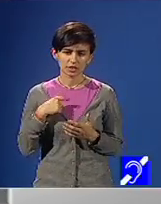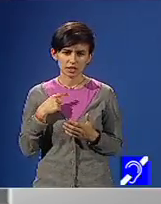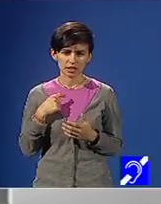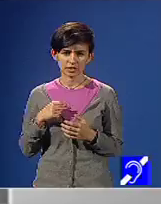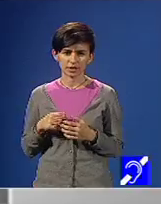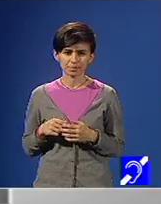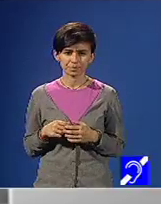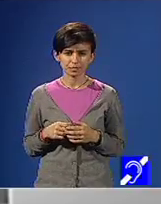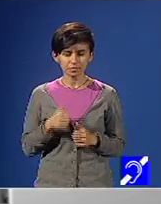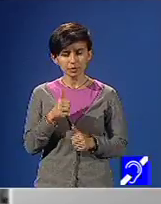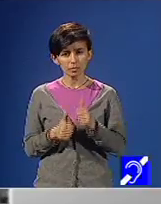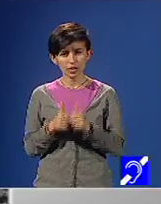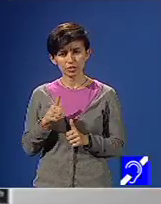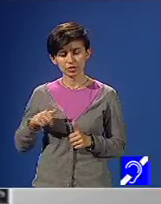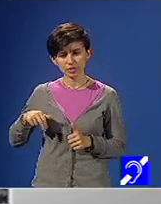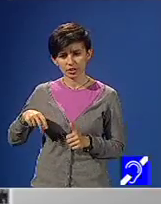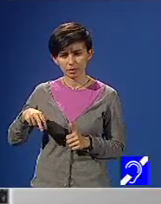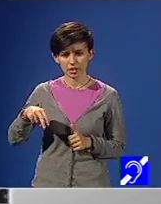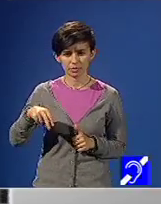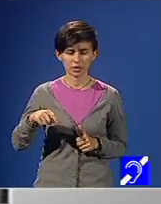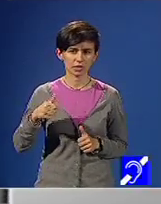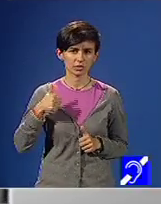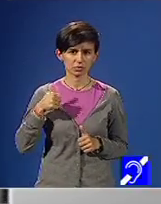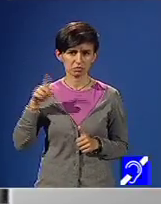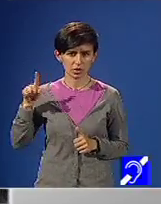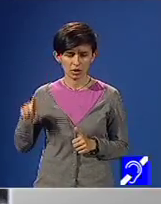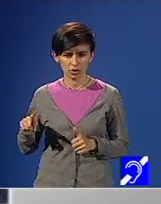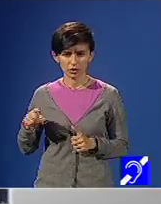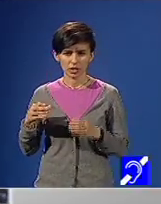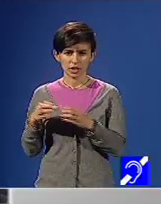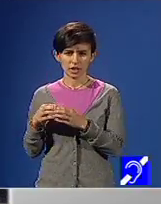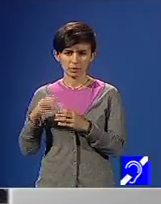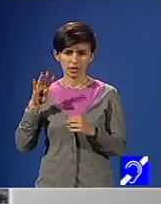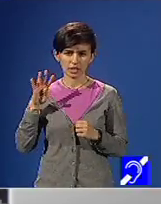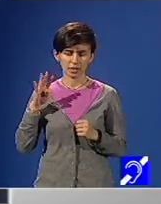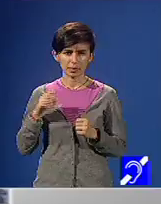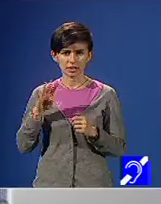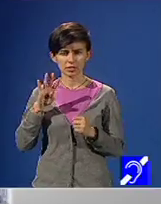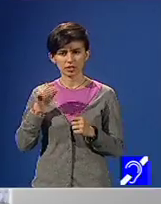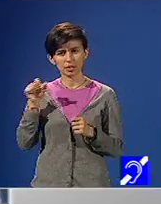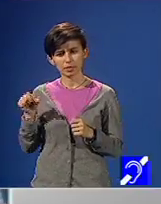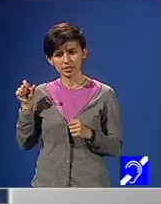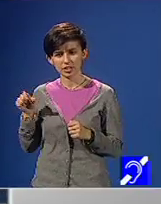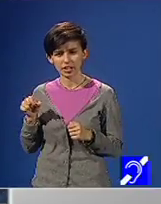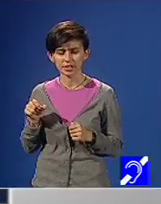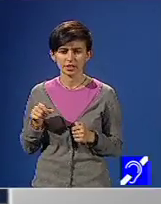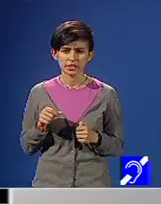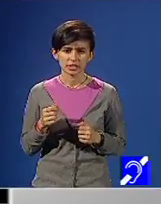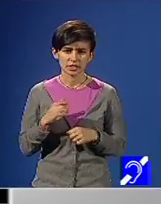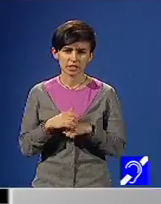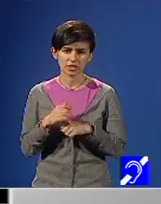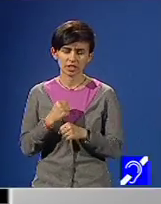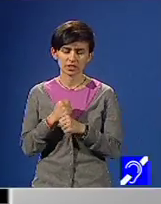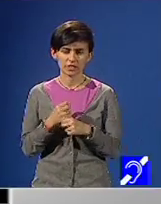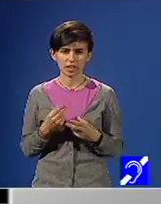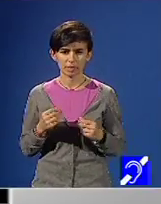de mers pe jos. Timp de o lună, echipe de câte 4 persoane se întrec în numărul de pași pe care pot să-l facă în timpul activităților zilnice. Poate